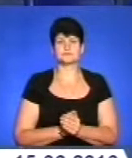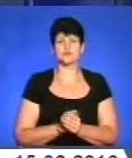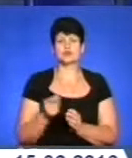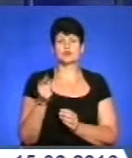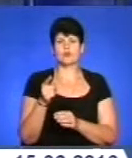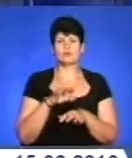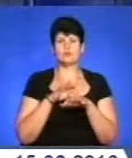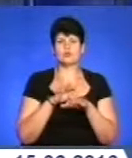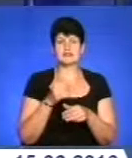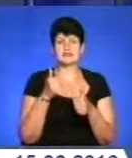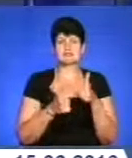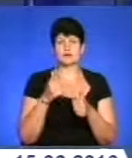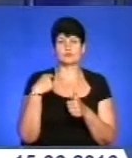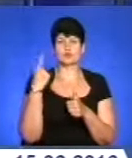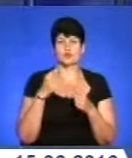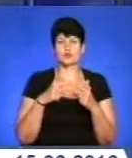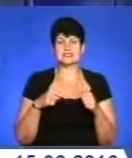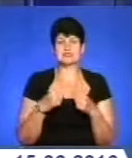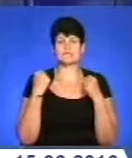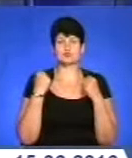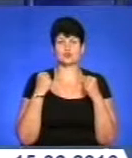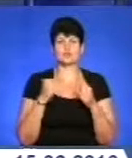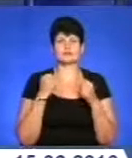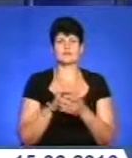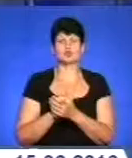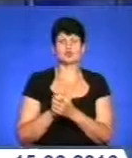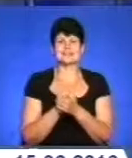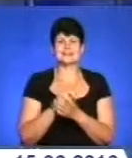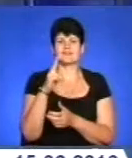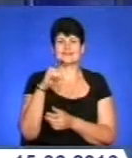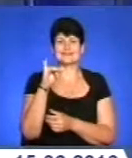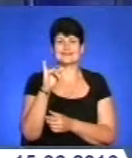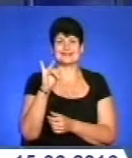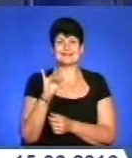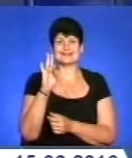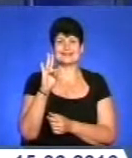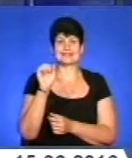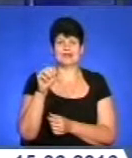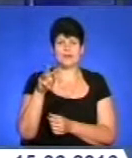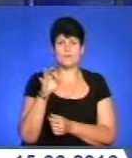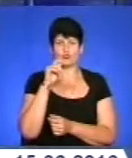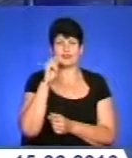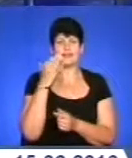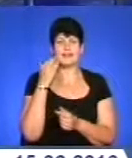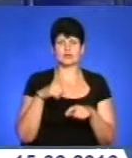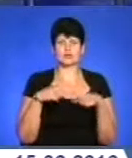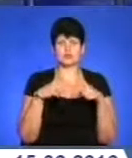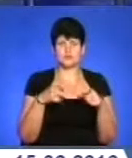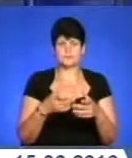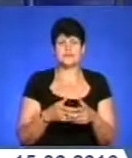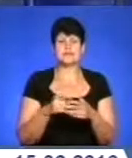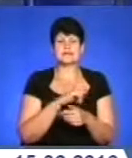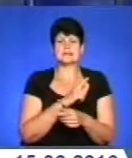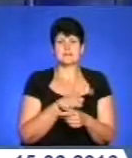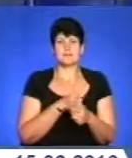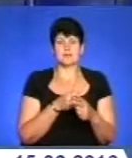У Тернополі провели змагання обласної організації фізкультурно-спортивного товариства «Динамо України» з легкоатлетичного кросу. Силами мірялися